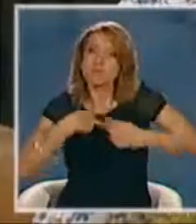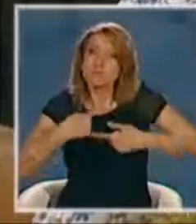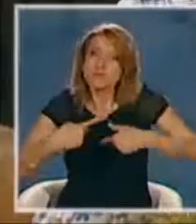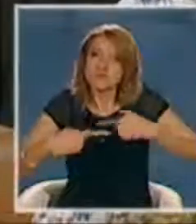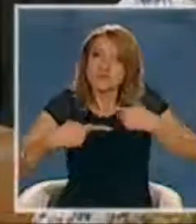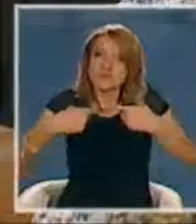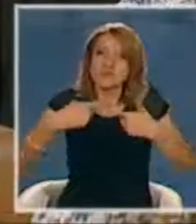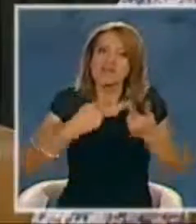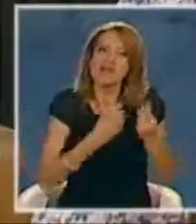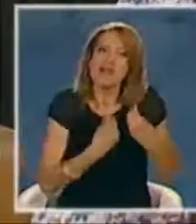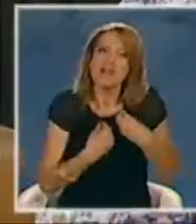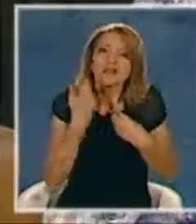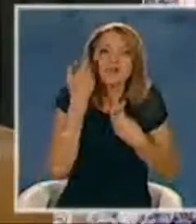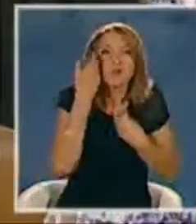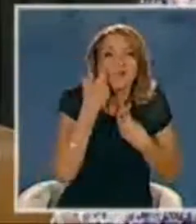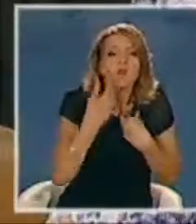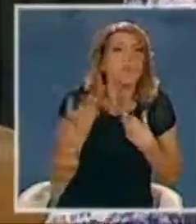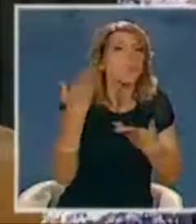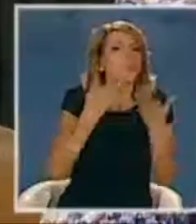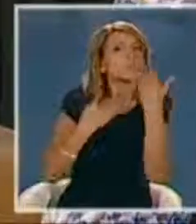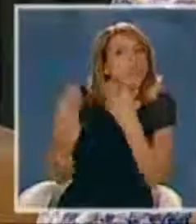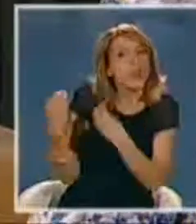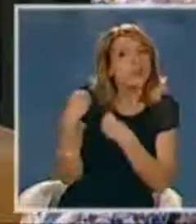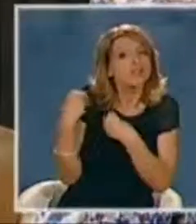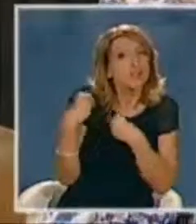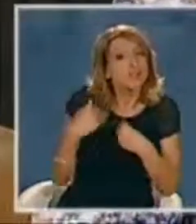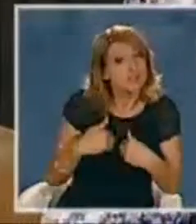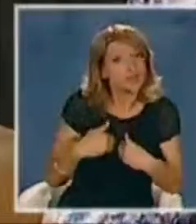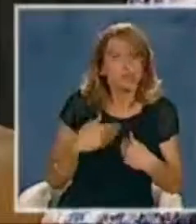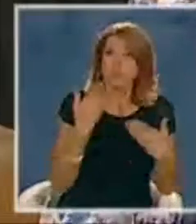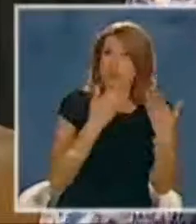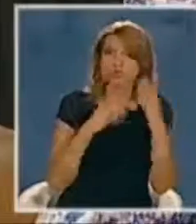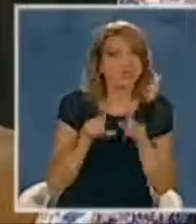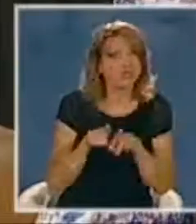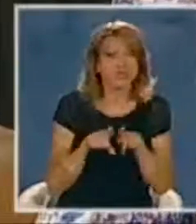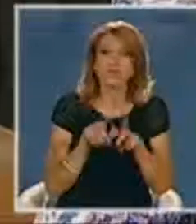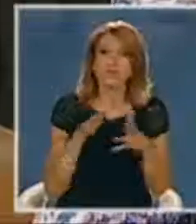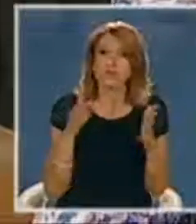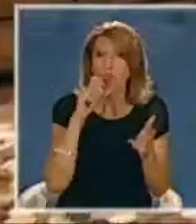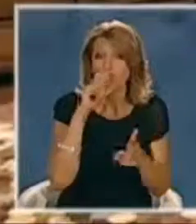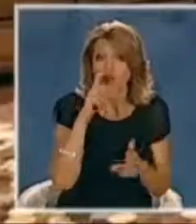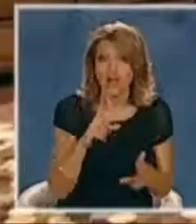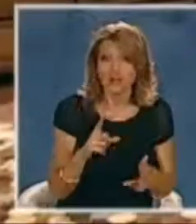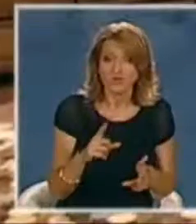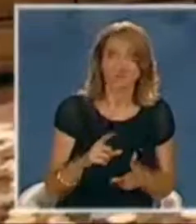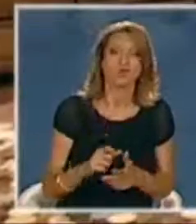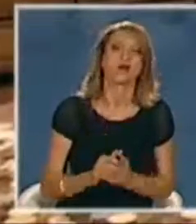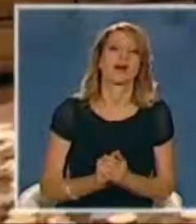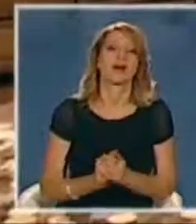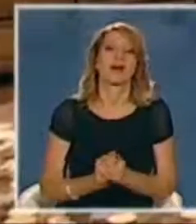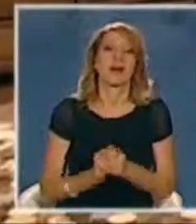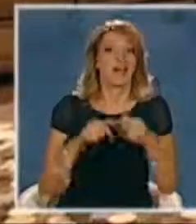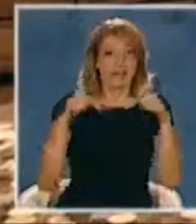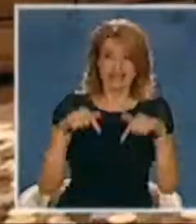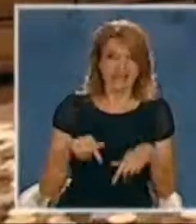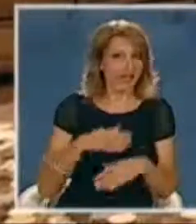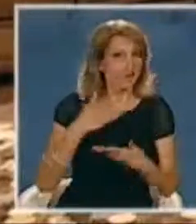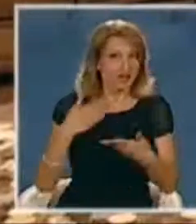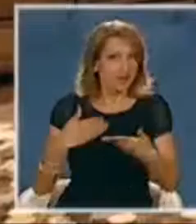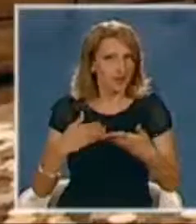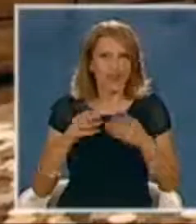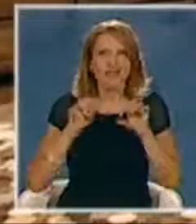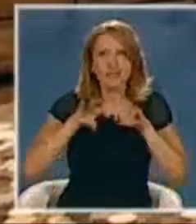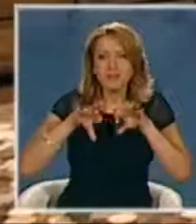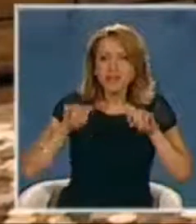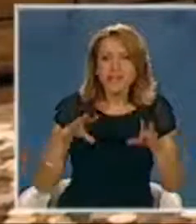от... как да кажа, от училището, защото то е също много важно, но най-важно училището на живота. Сега мислят вече към края на предаването,